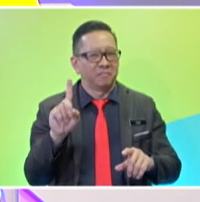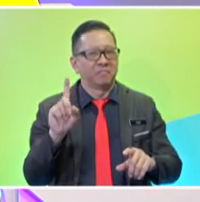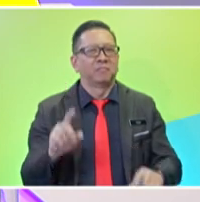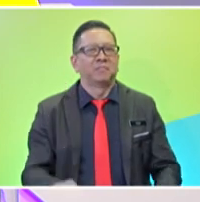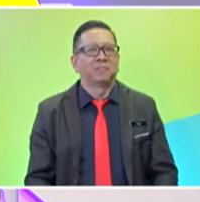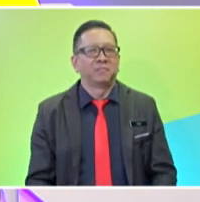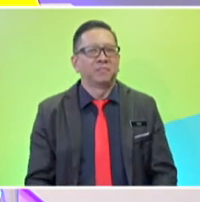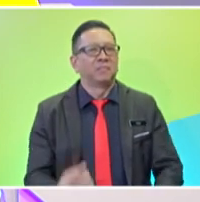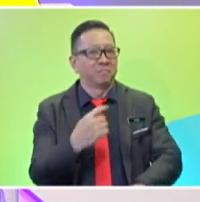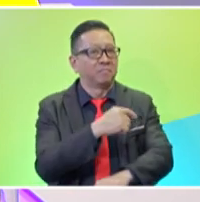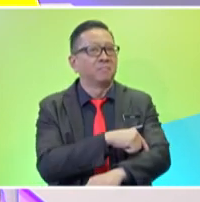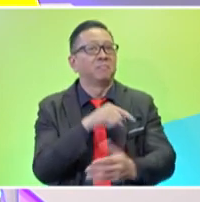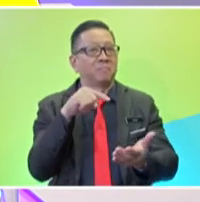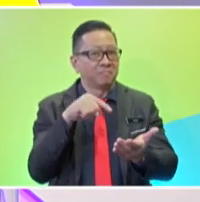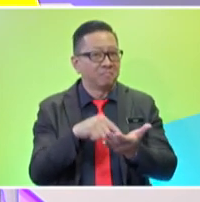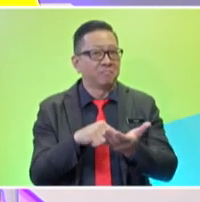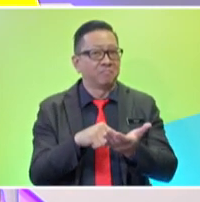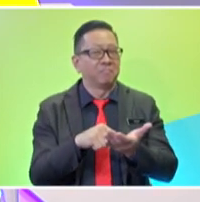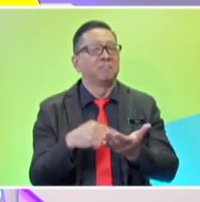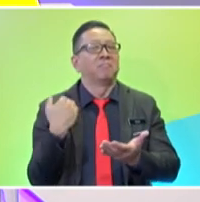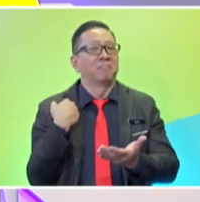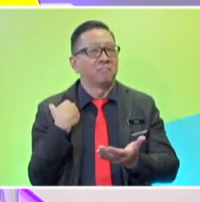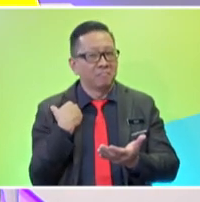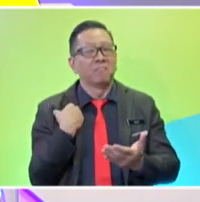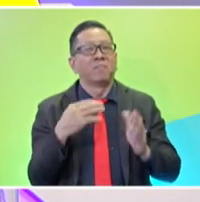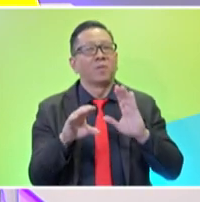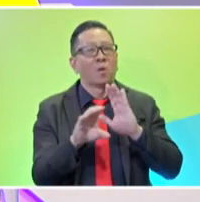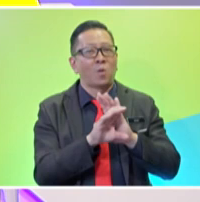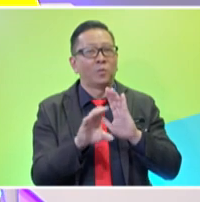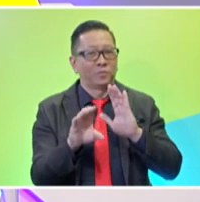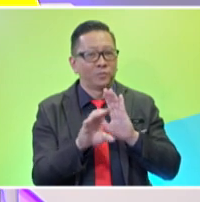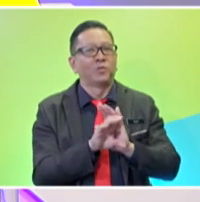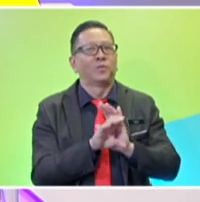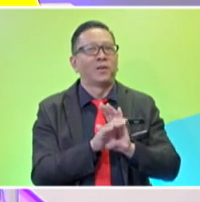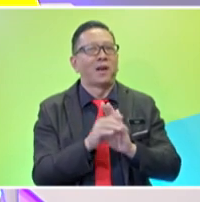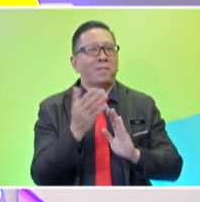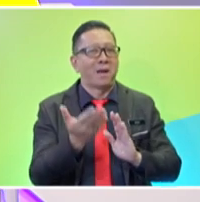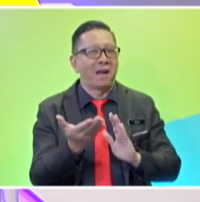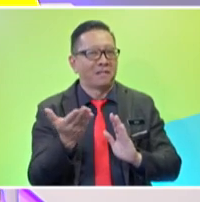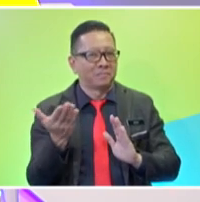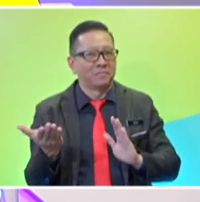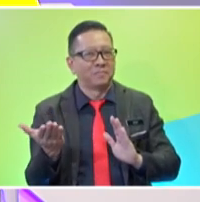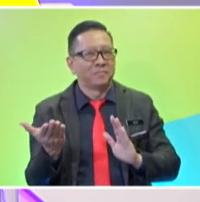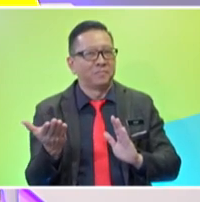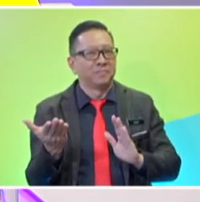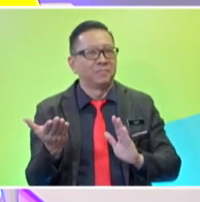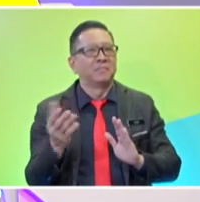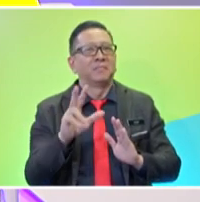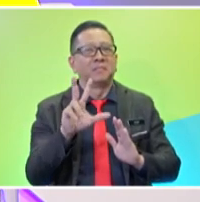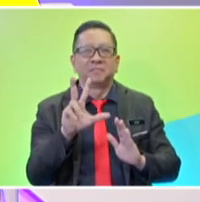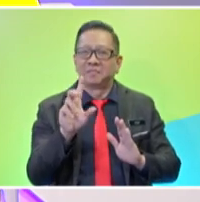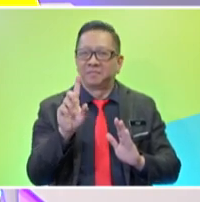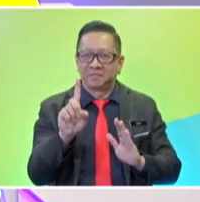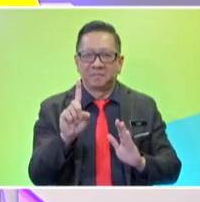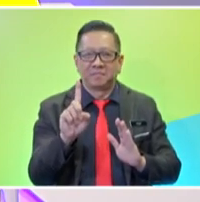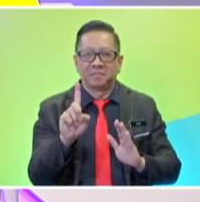saya ada bawa beberapa barang ya Beberapa bahan untuk 3 dimensi sebagai contoh